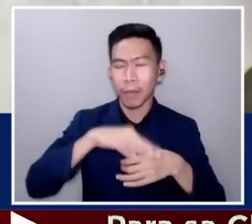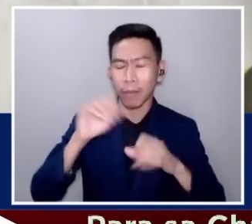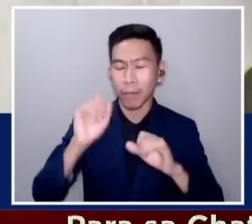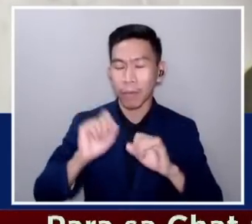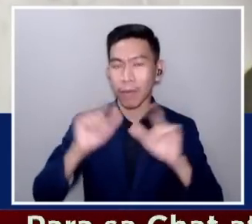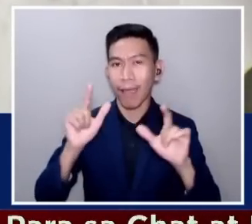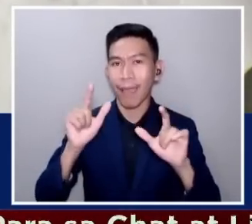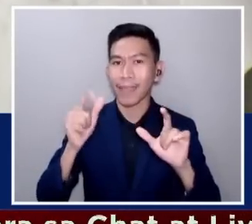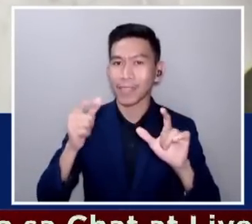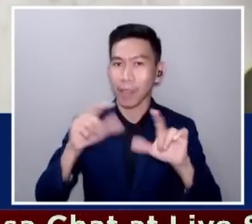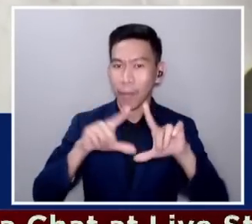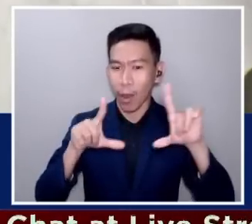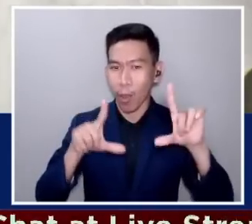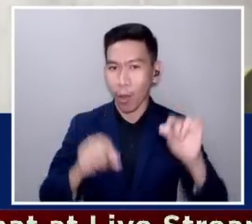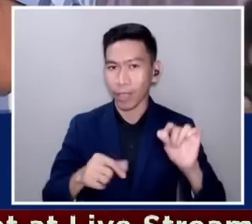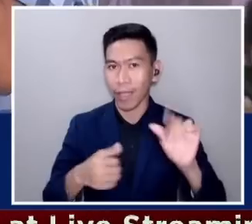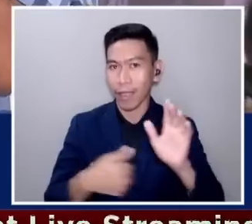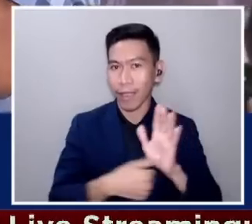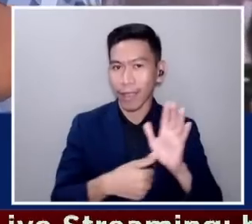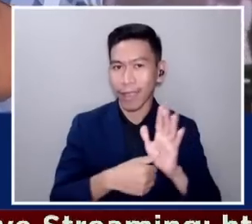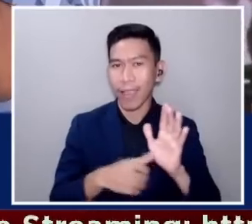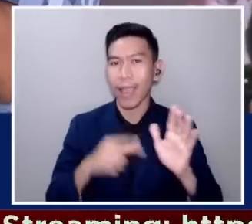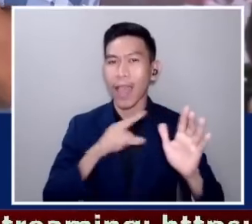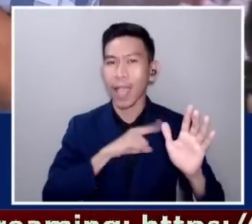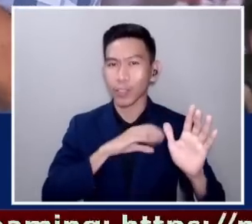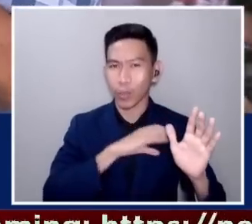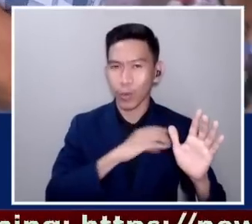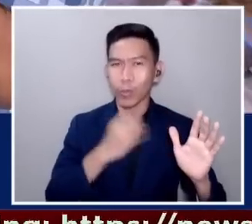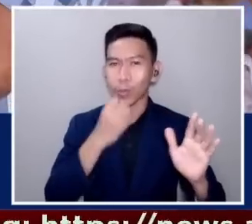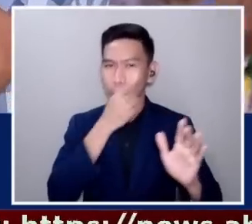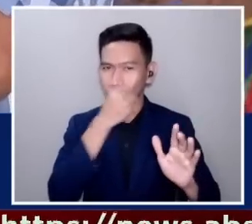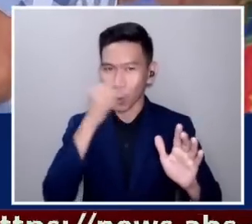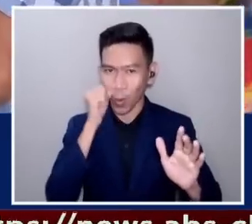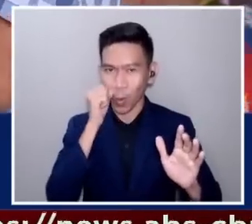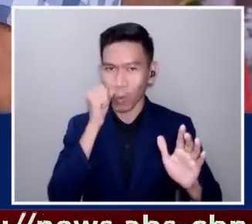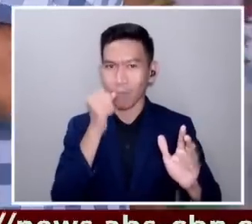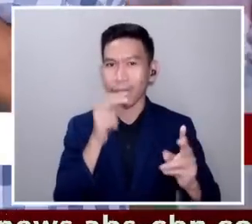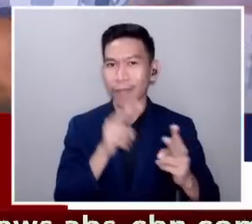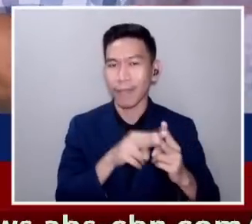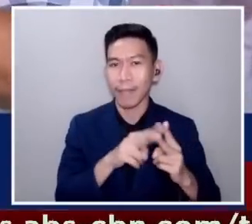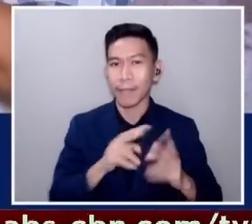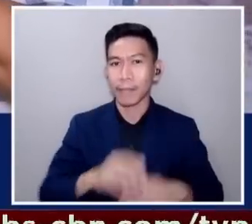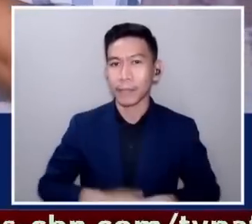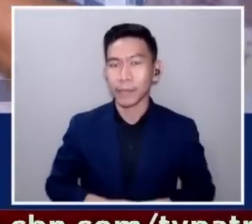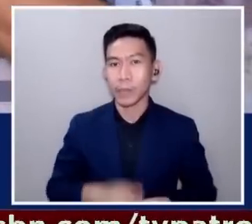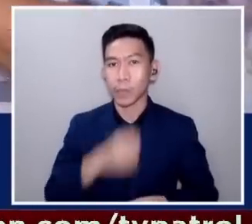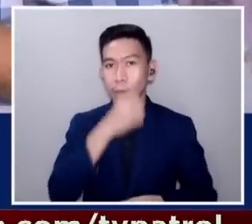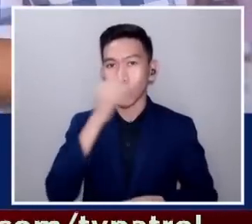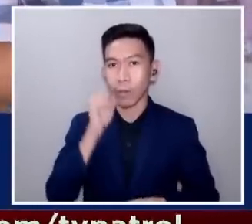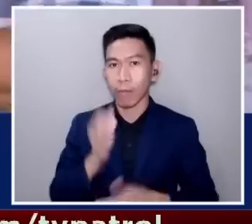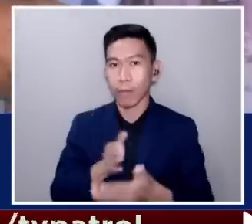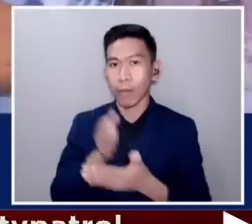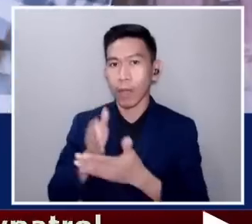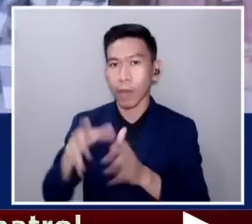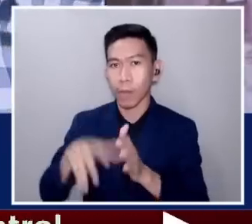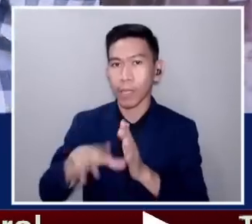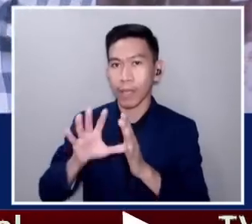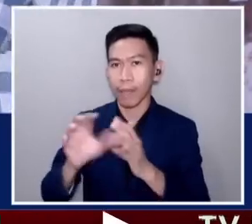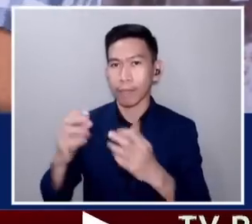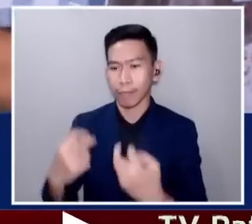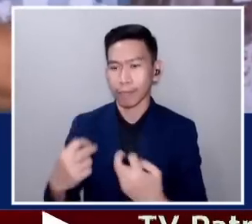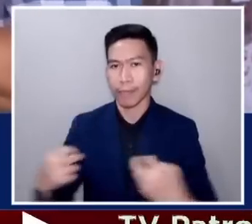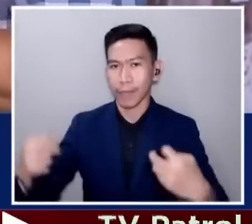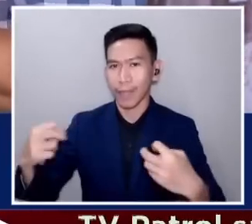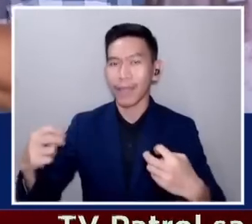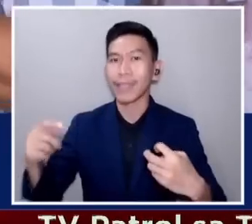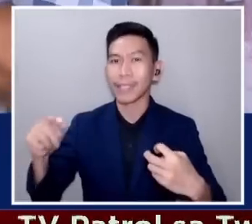balota, Lacson Soto. Lalahok si Soto sa COMELEC panel interview sa May 4 via Zoom habang hahanapan